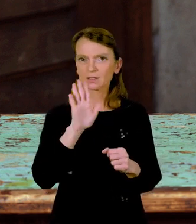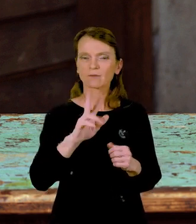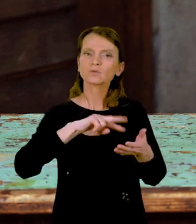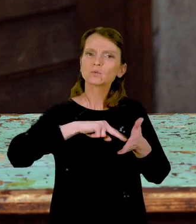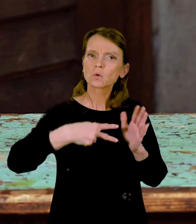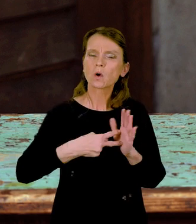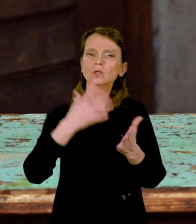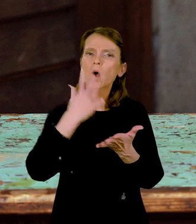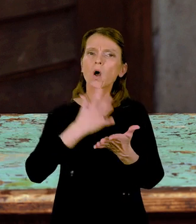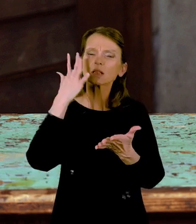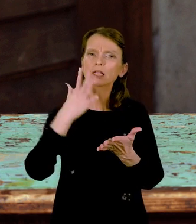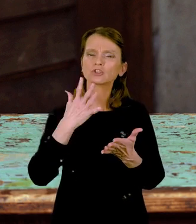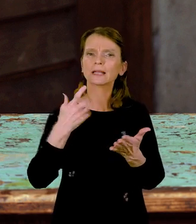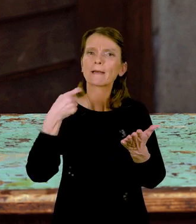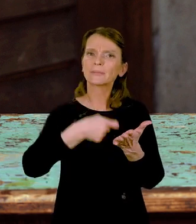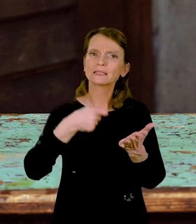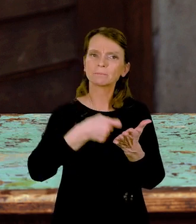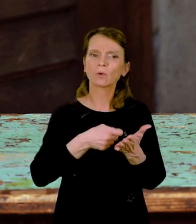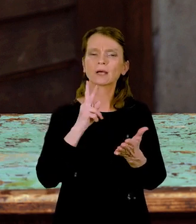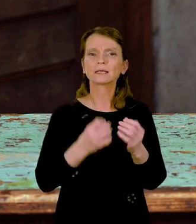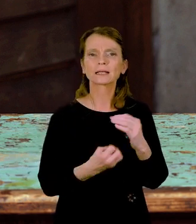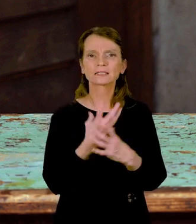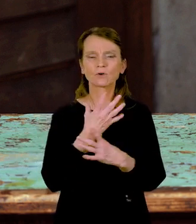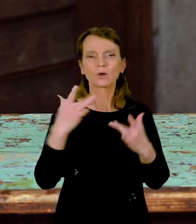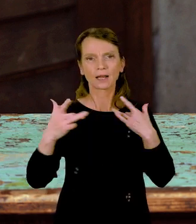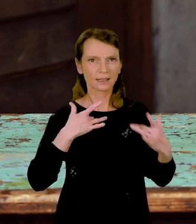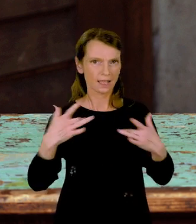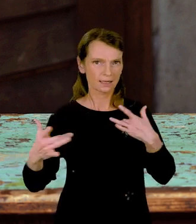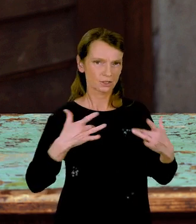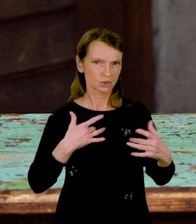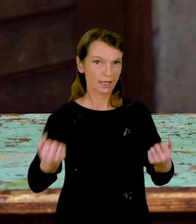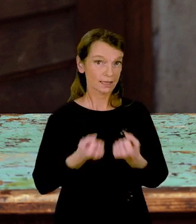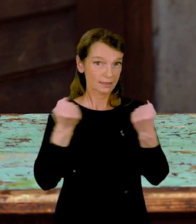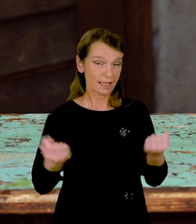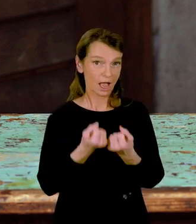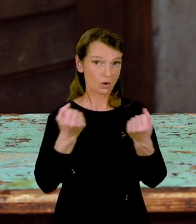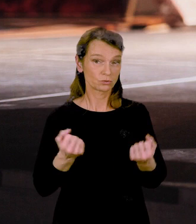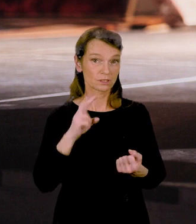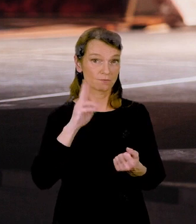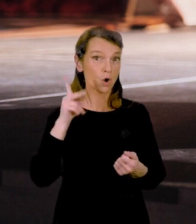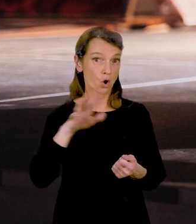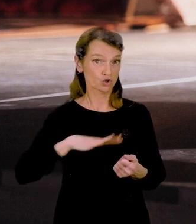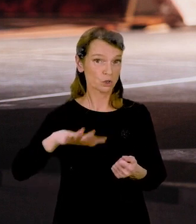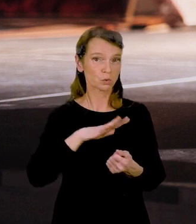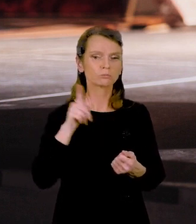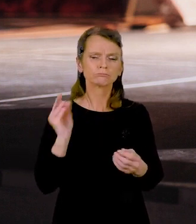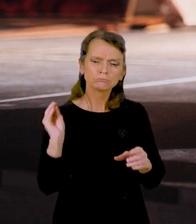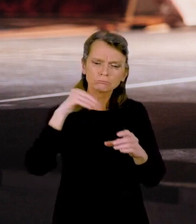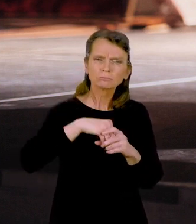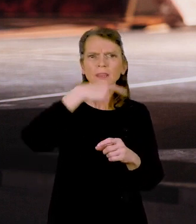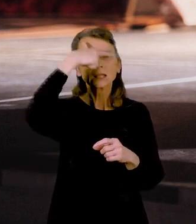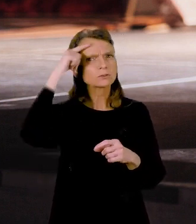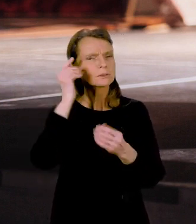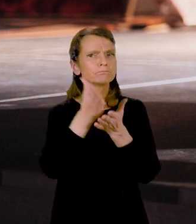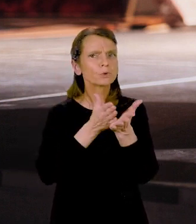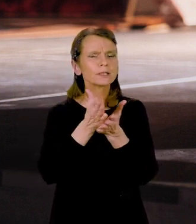njegovega strokovno odličnega prispevka k razvoju gledališke dejavnosti v Kočevju, v katero je usadil